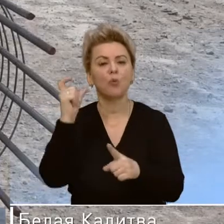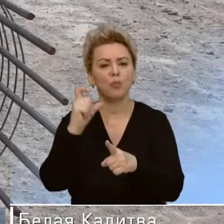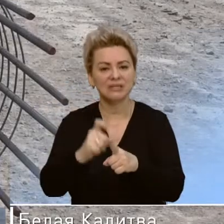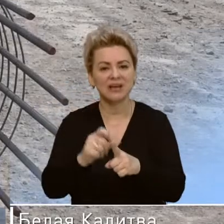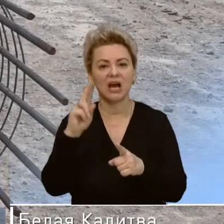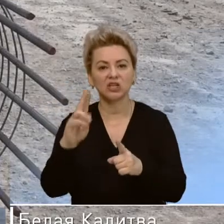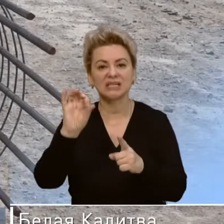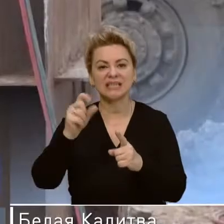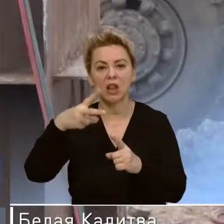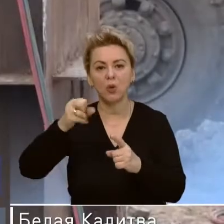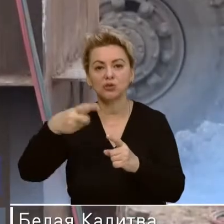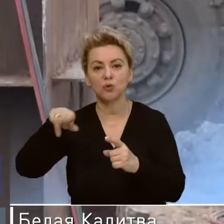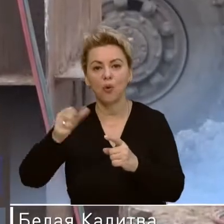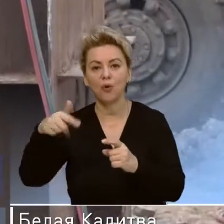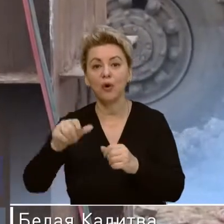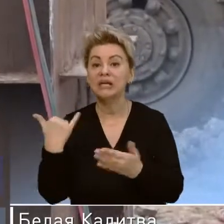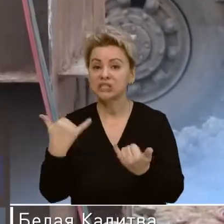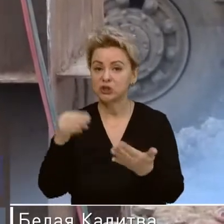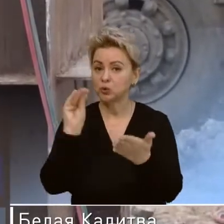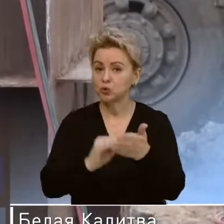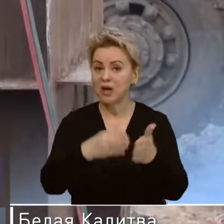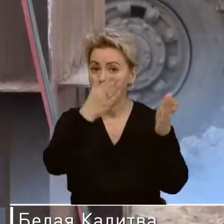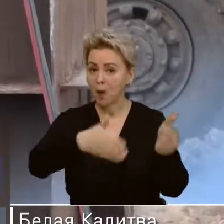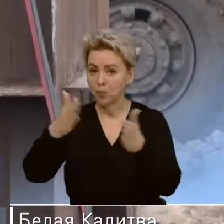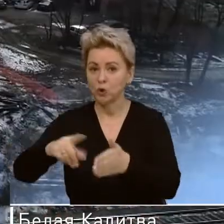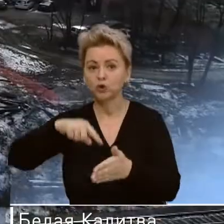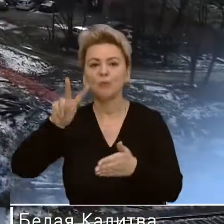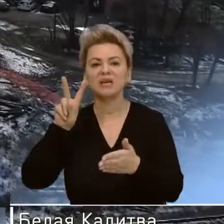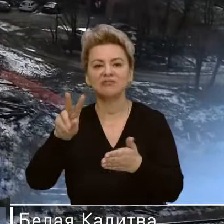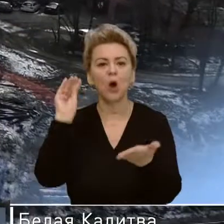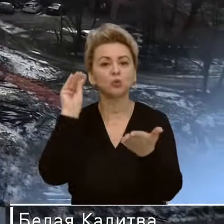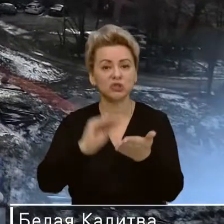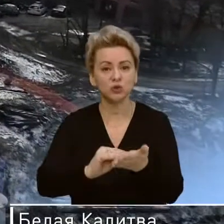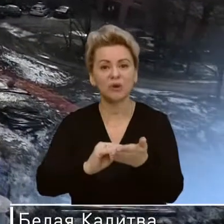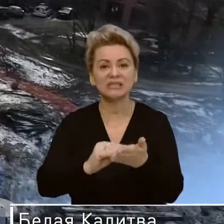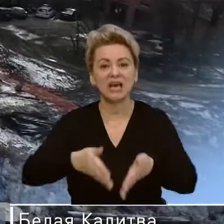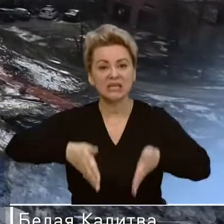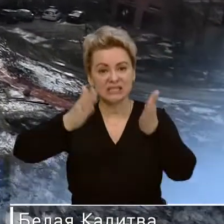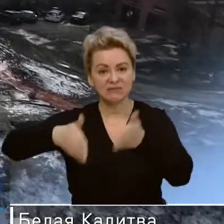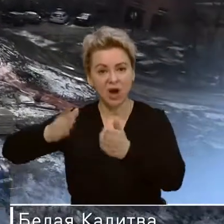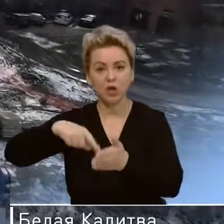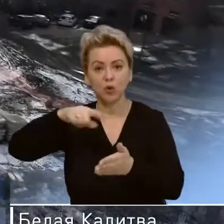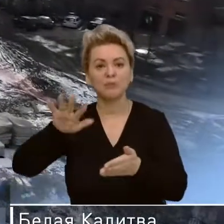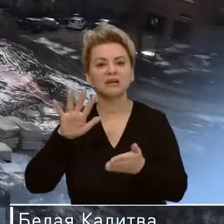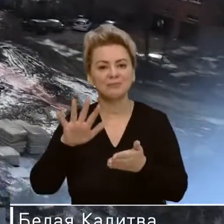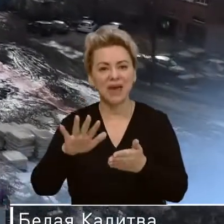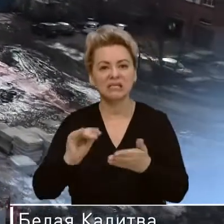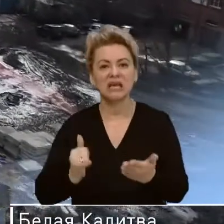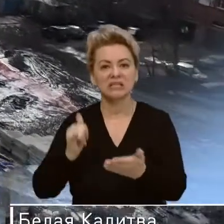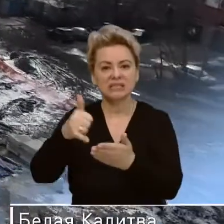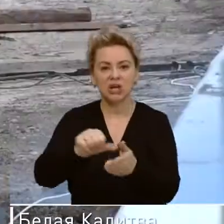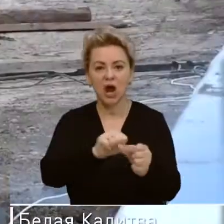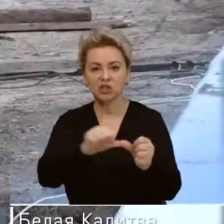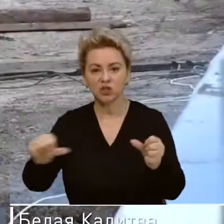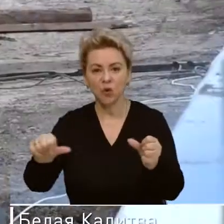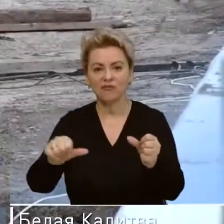словам Константина Солонского, сейчас идет установка опоры номер 2 и устройство свай для опоры номер 5. Заливается